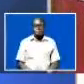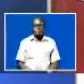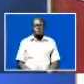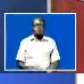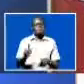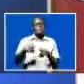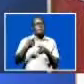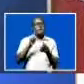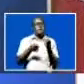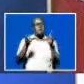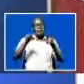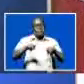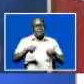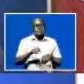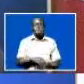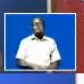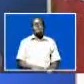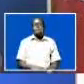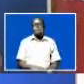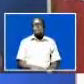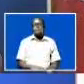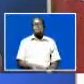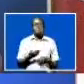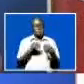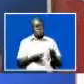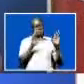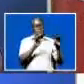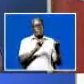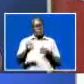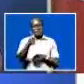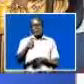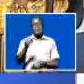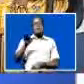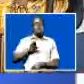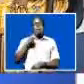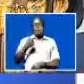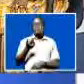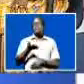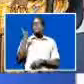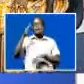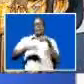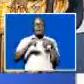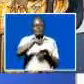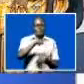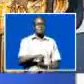Alafu simweza kati. Alafu kati sasa ni muache niende kwa hile mwanamke kidogo mwenye atanifaa.